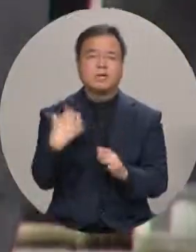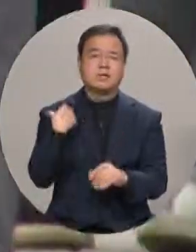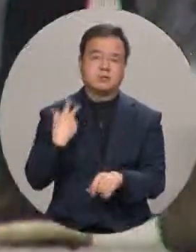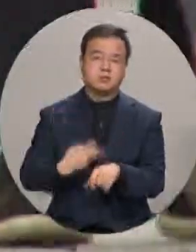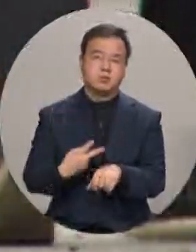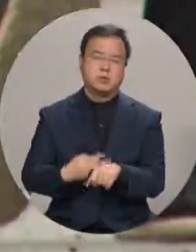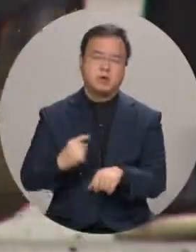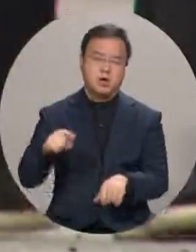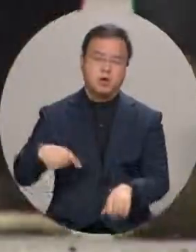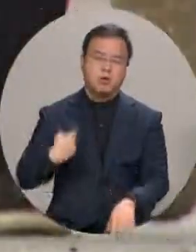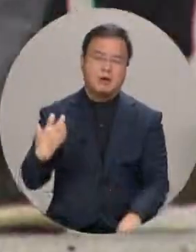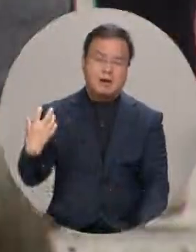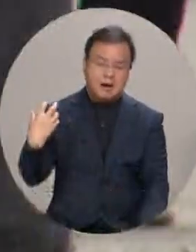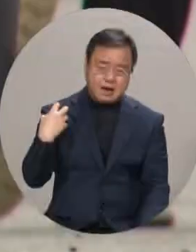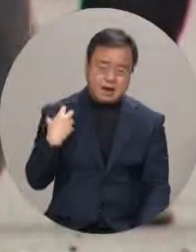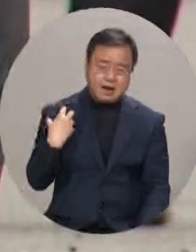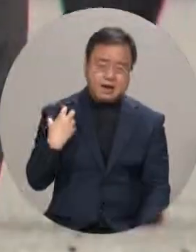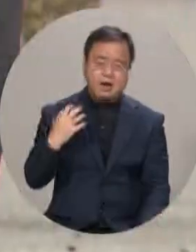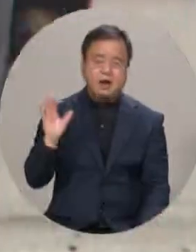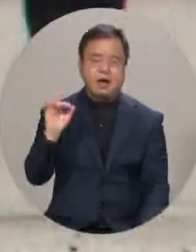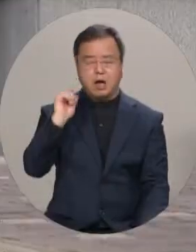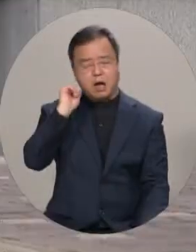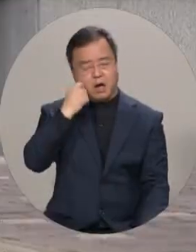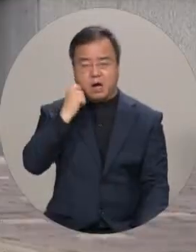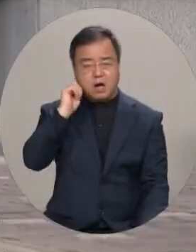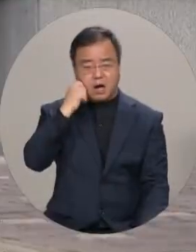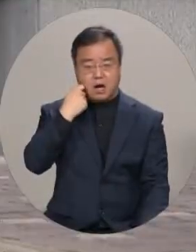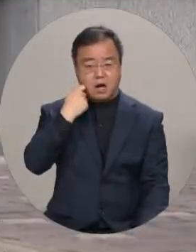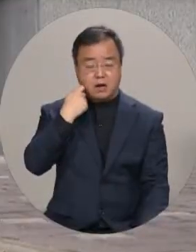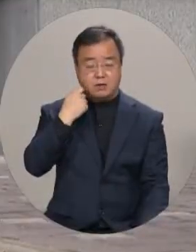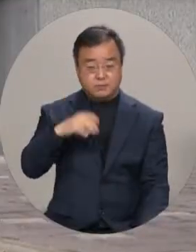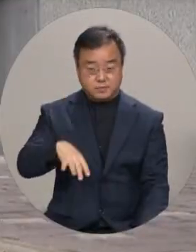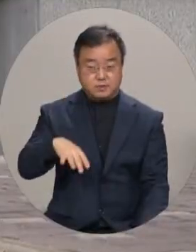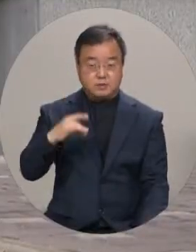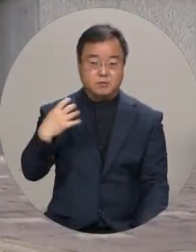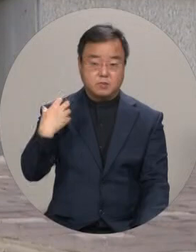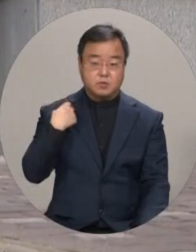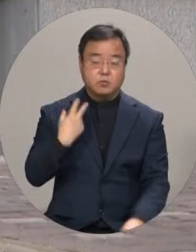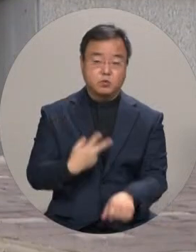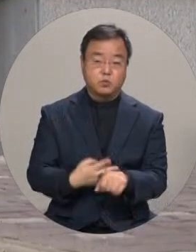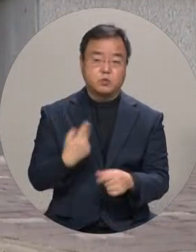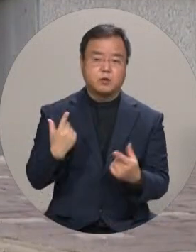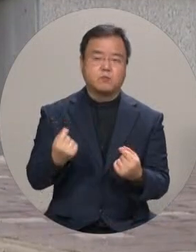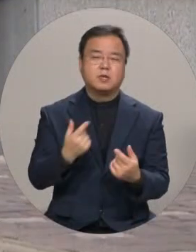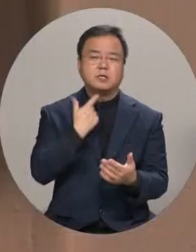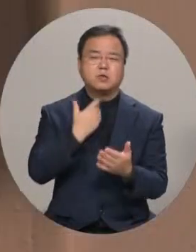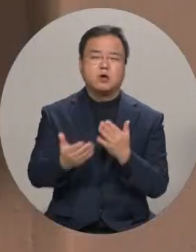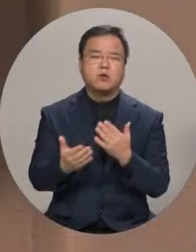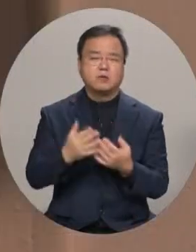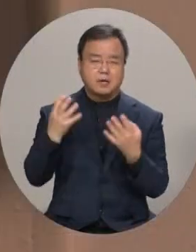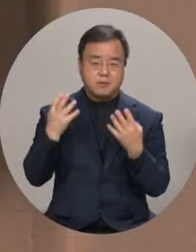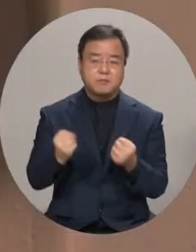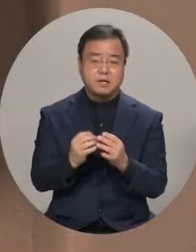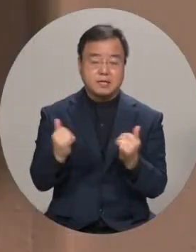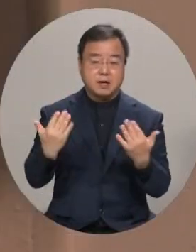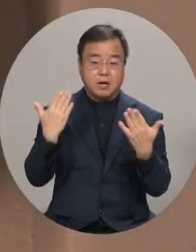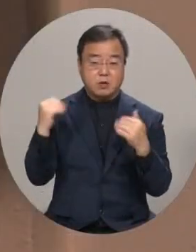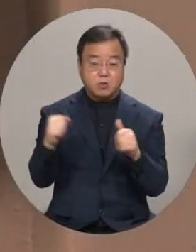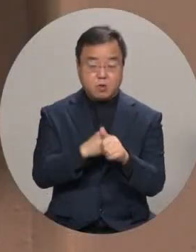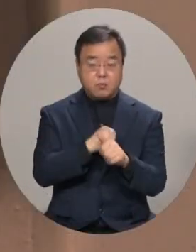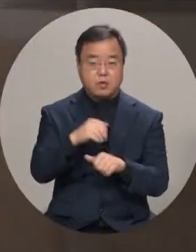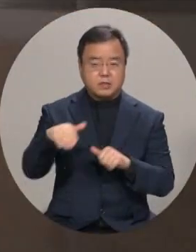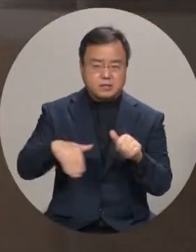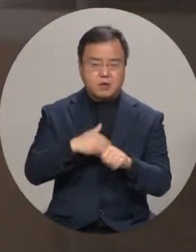되는 문제에서 가장 큰 어려움을 겪으세요. 이것은 이제 초임교사분들도 마찬가지고 경험이 많은 분들도 학교폭력 상황은